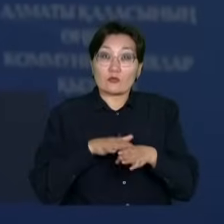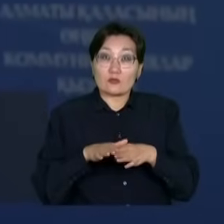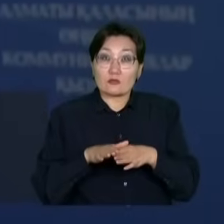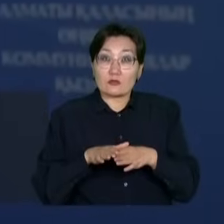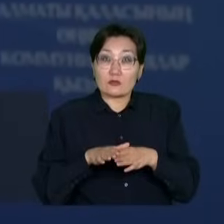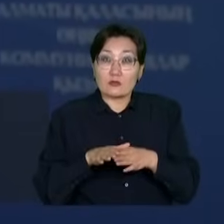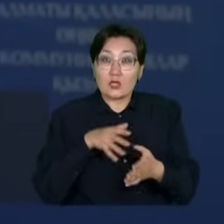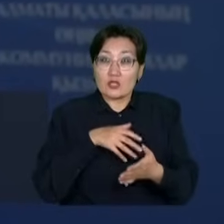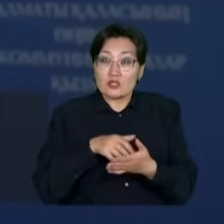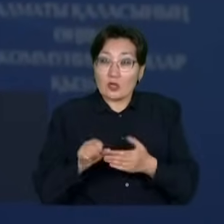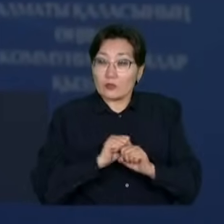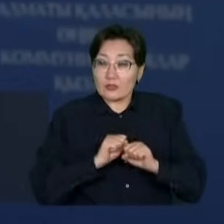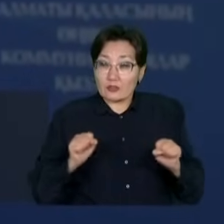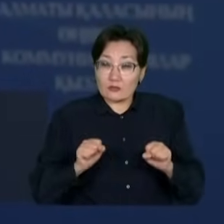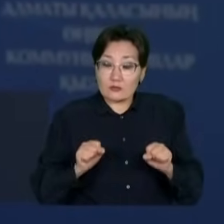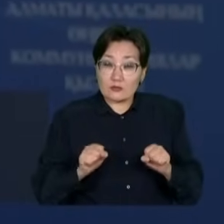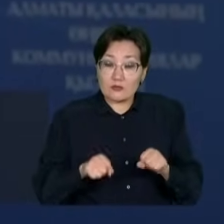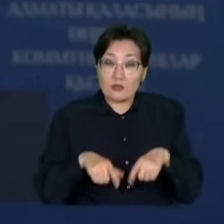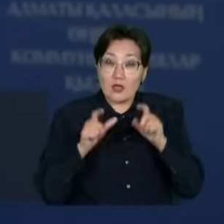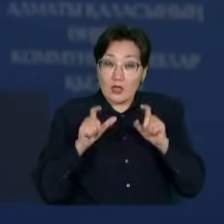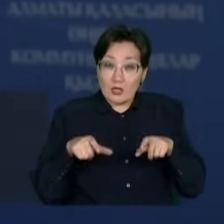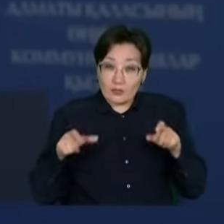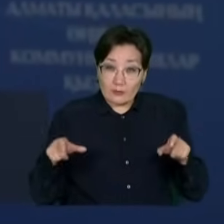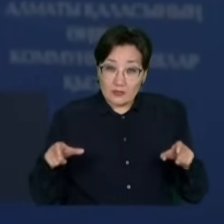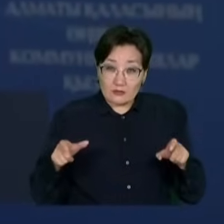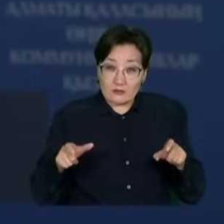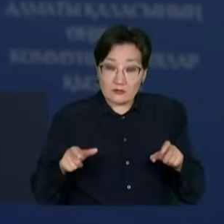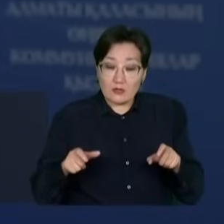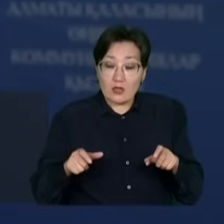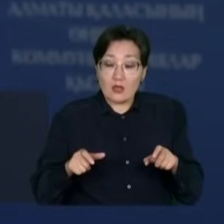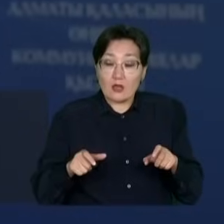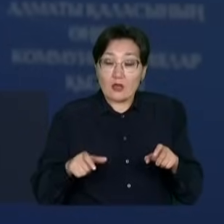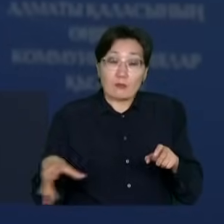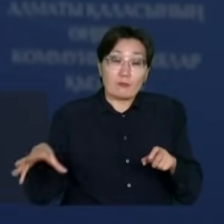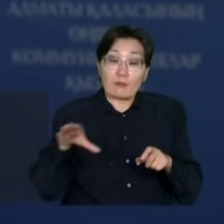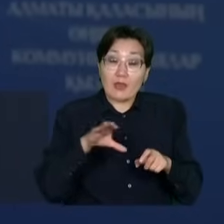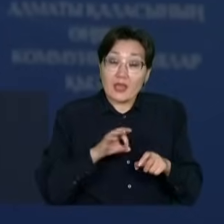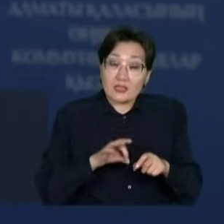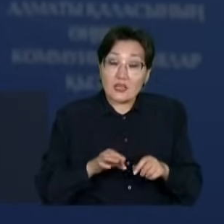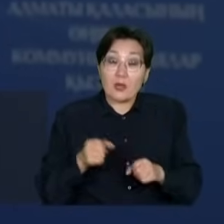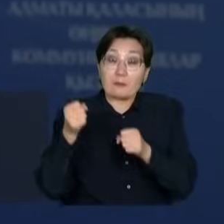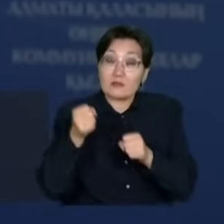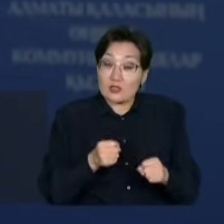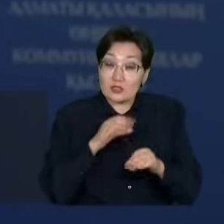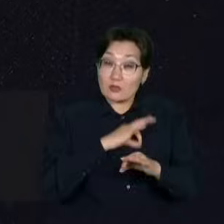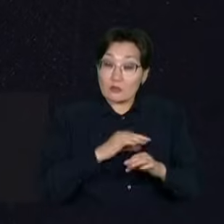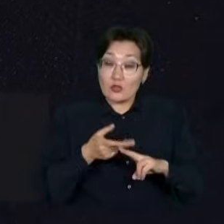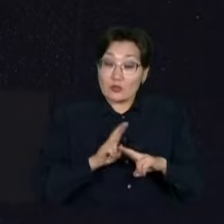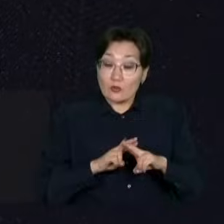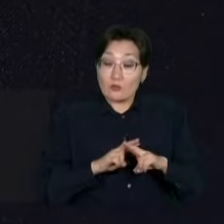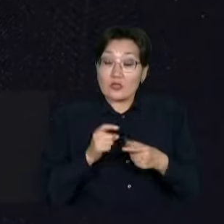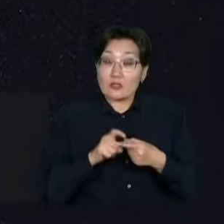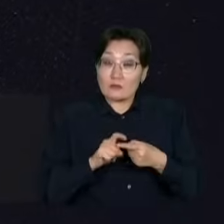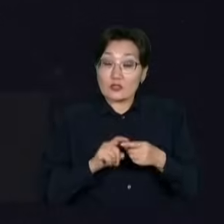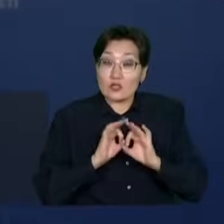жүруге болмайды. Ол енді адамдар болған соң пиротехниканы олар қолданады. Ол бойынша біздер профилактикалық іс-шаралар